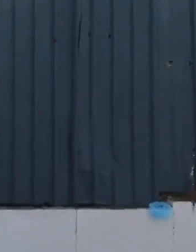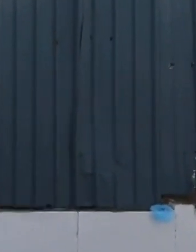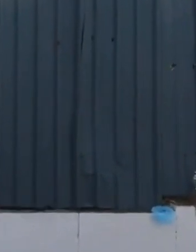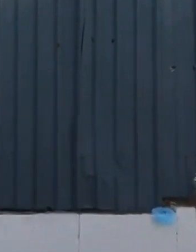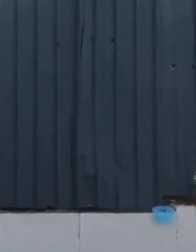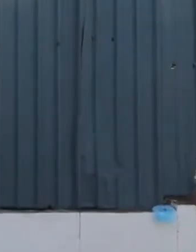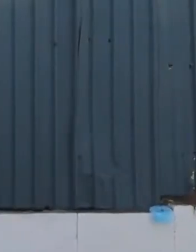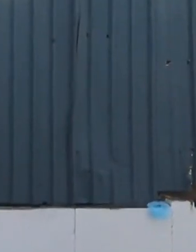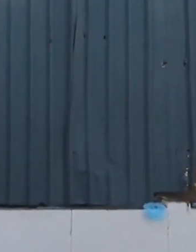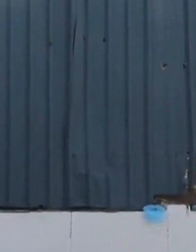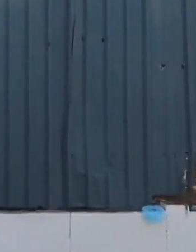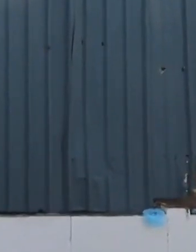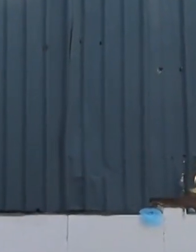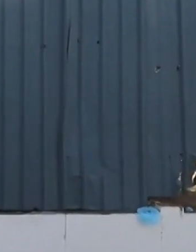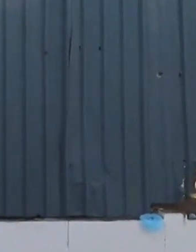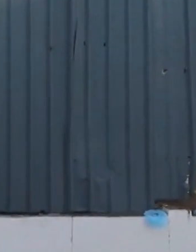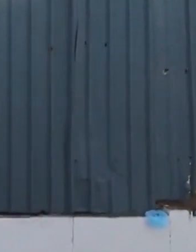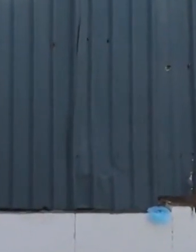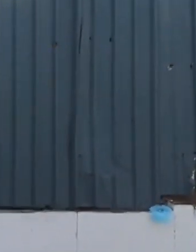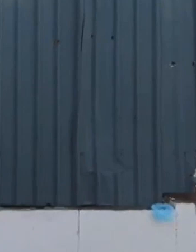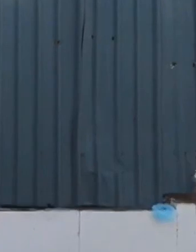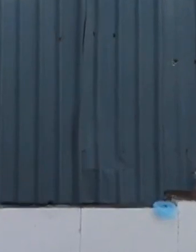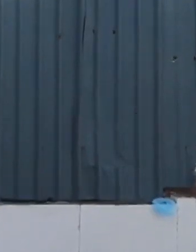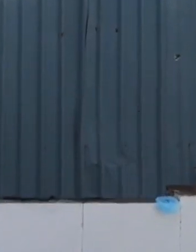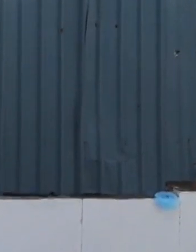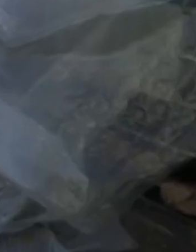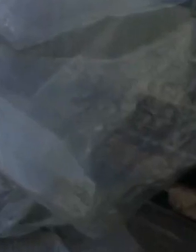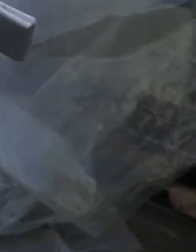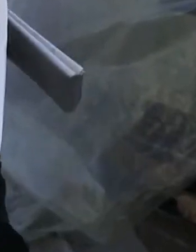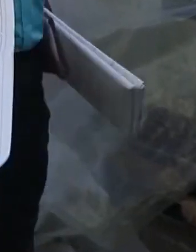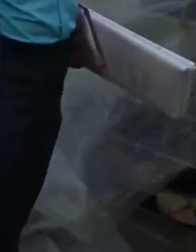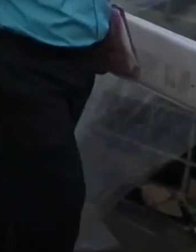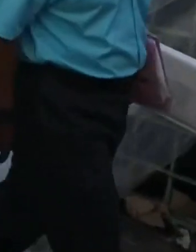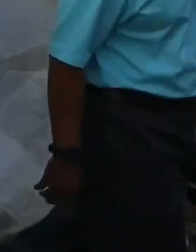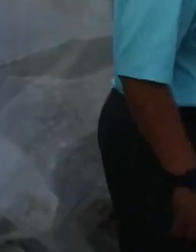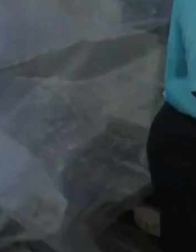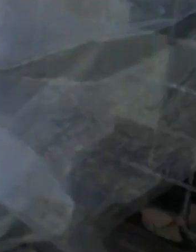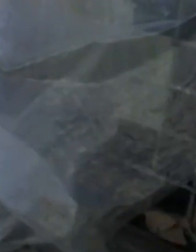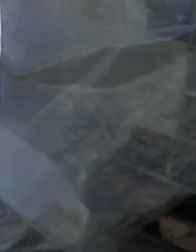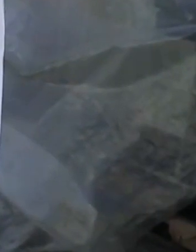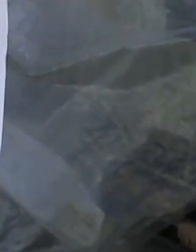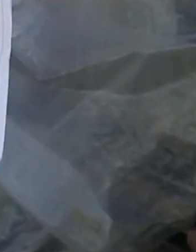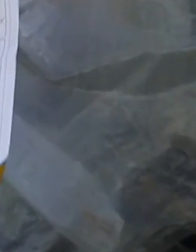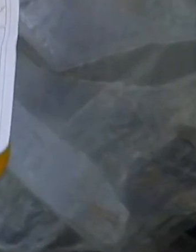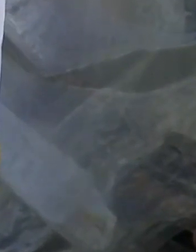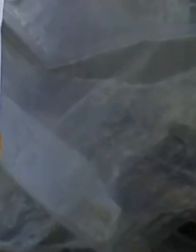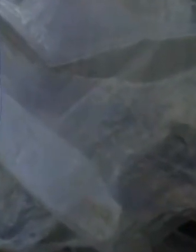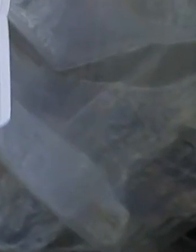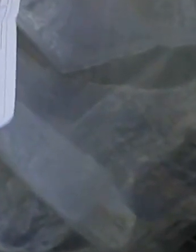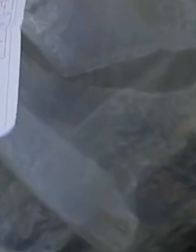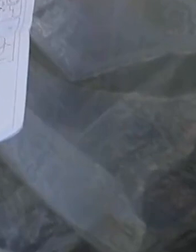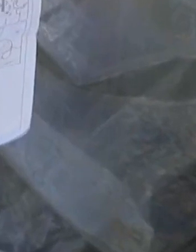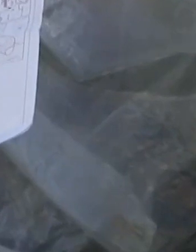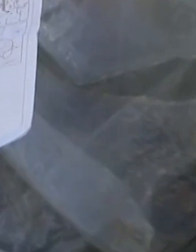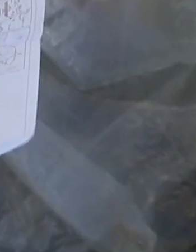atas berbagai kesalahan antara kesalahan dikenal pasti adalah seperti kegagalan permohonan perlakuan penginapan dan kegagalan